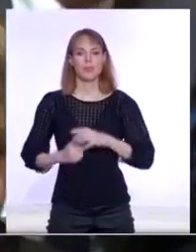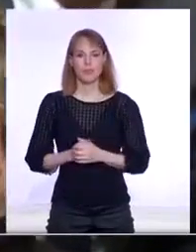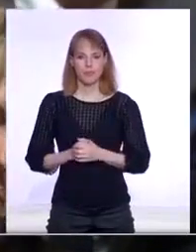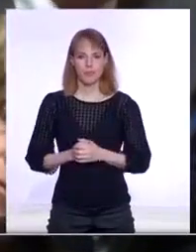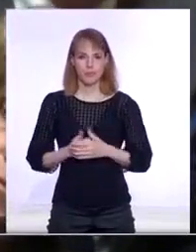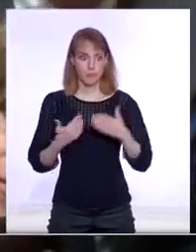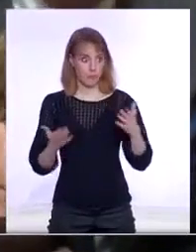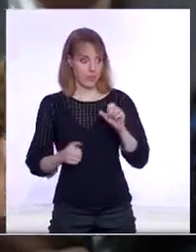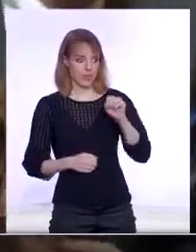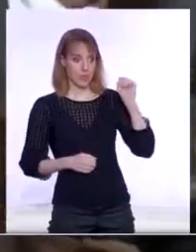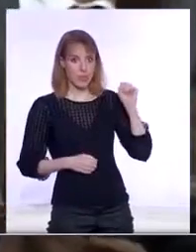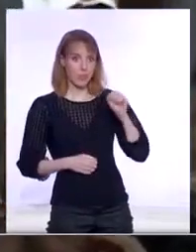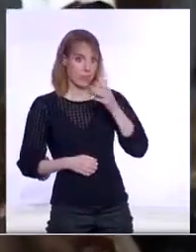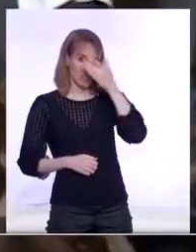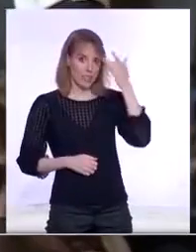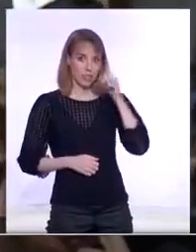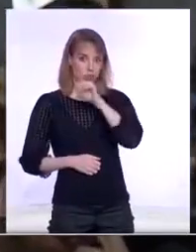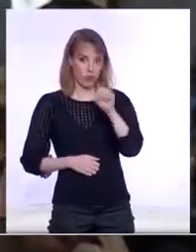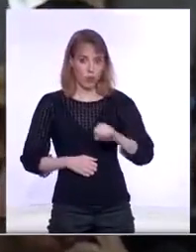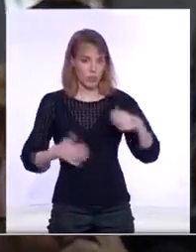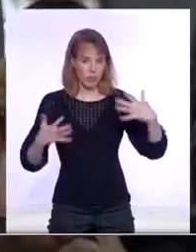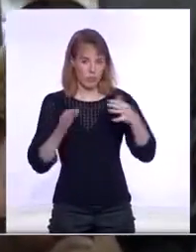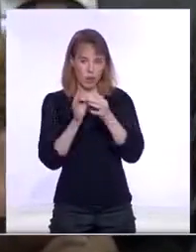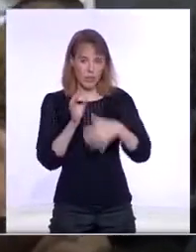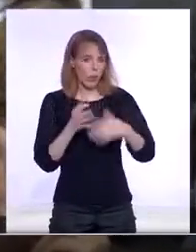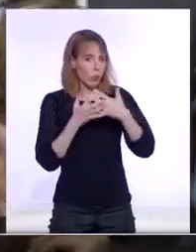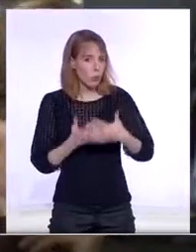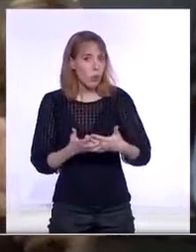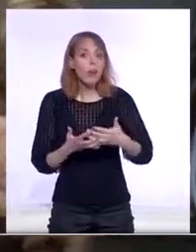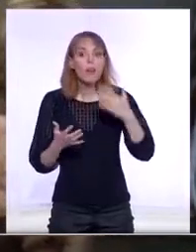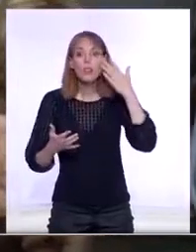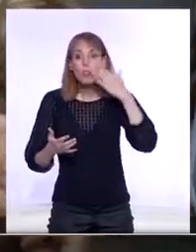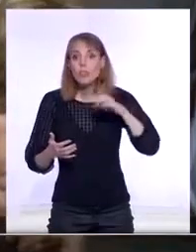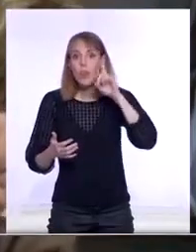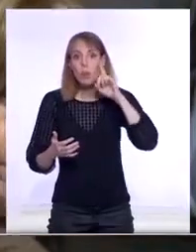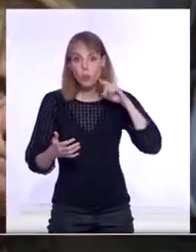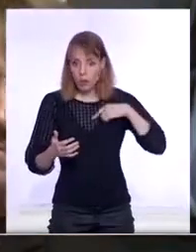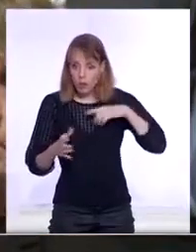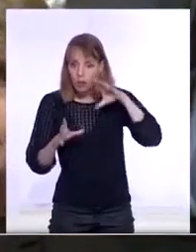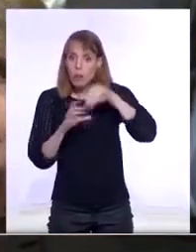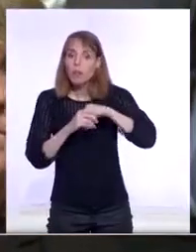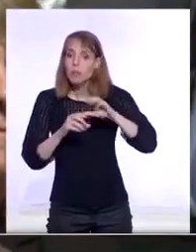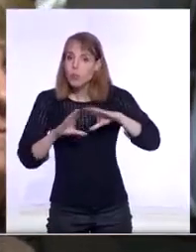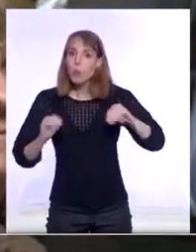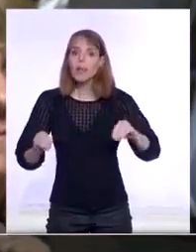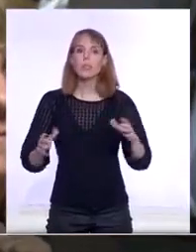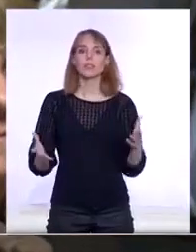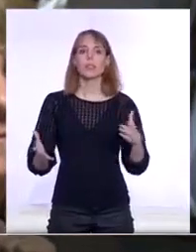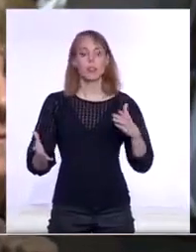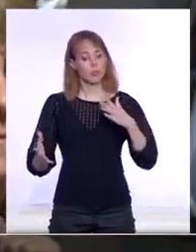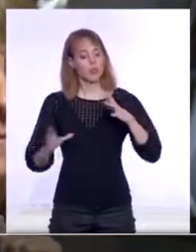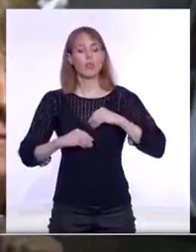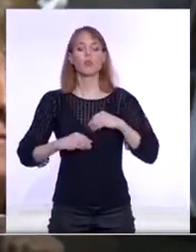Le bilan de ce qu'il s'est passé samedi à Sainte-Soline est lourd, je le sais, j'y étais. Et je l'assume.